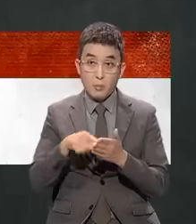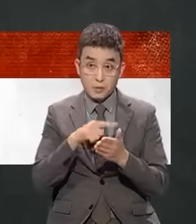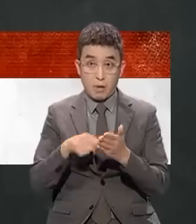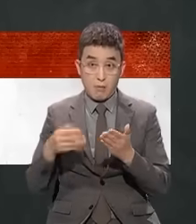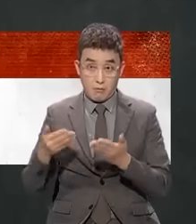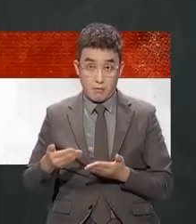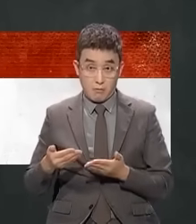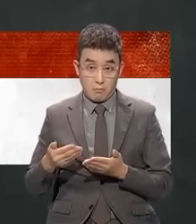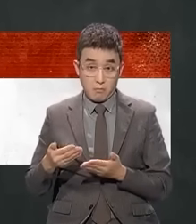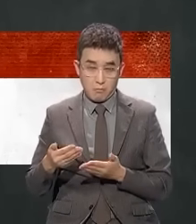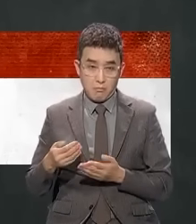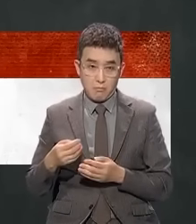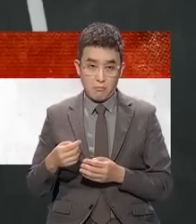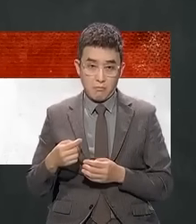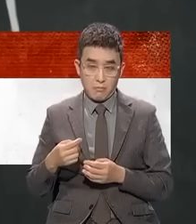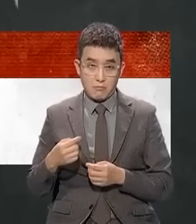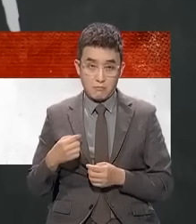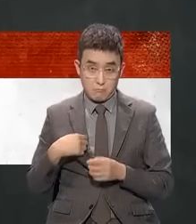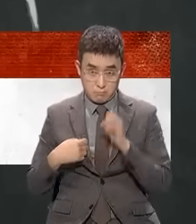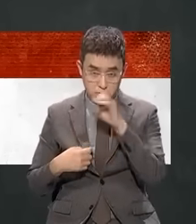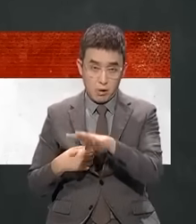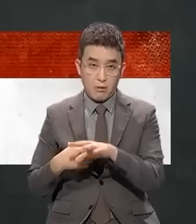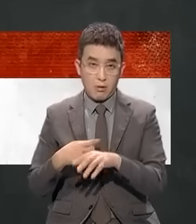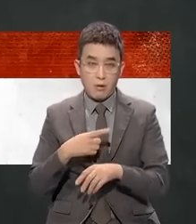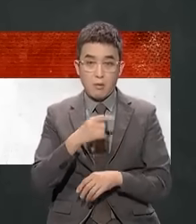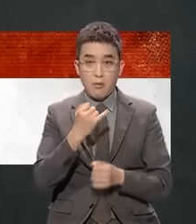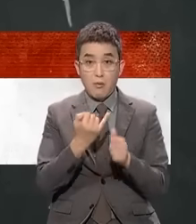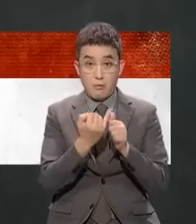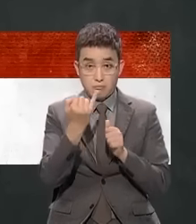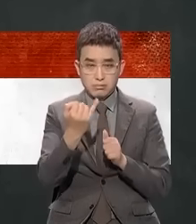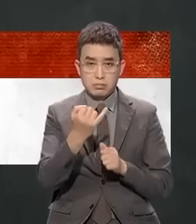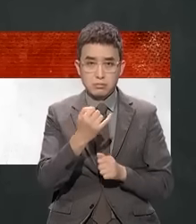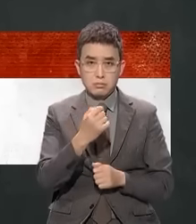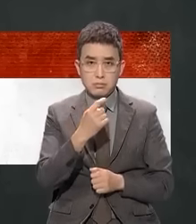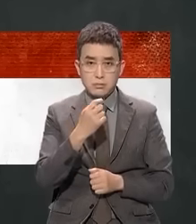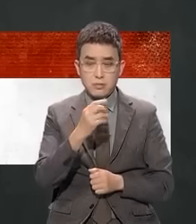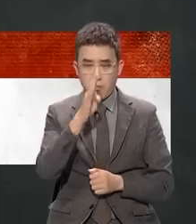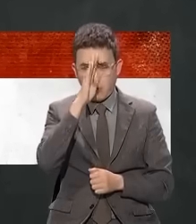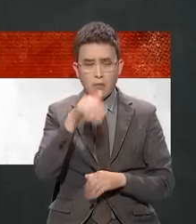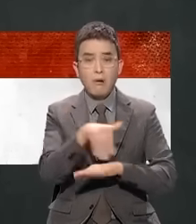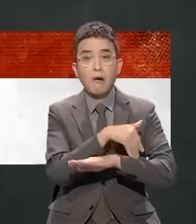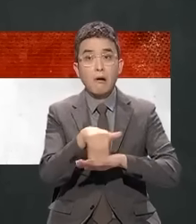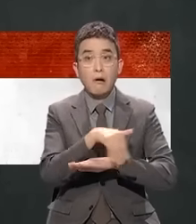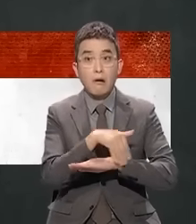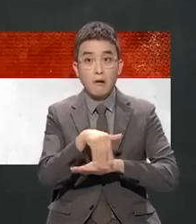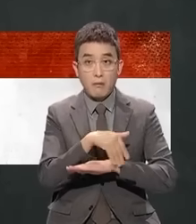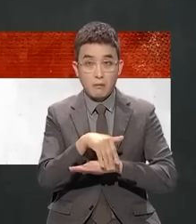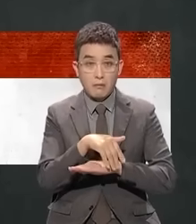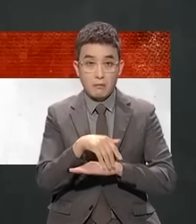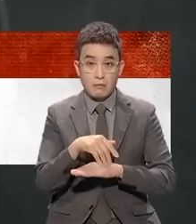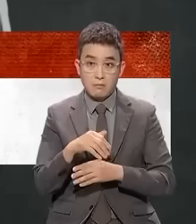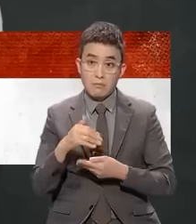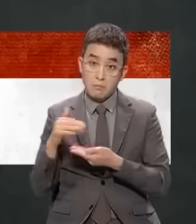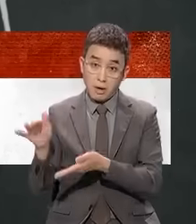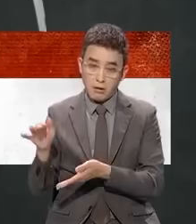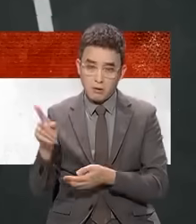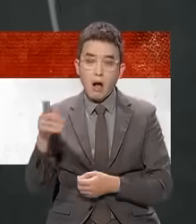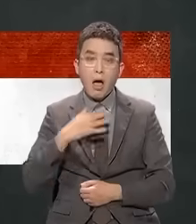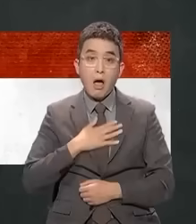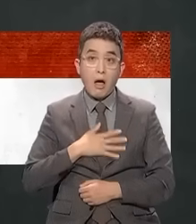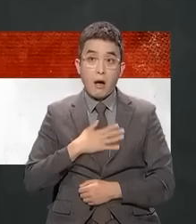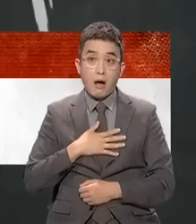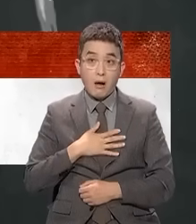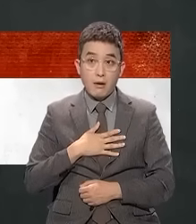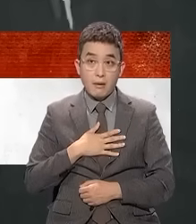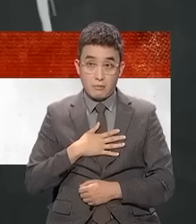뭐 정신과 치료 및 물질적 손해를 감안해서 한걸 얘기를 했어요. 그다음에 바로 흔쾌히 알겠습니다라는 표현을 하시더라고요. 근데